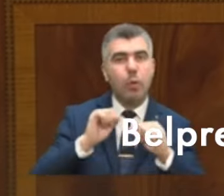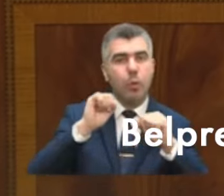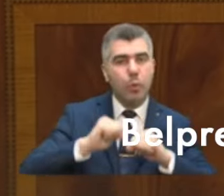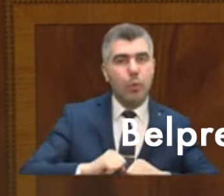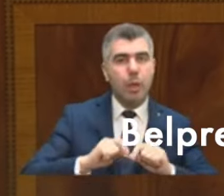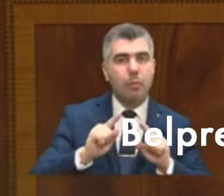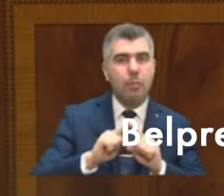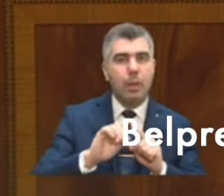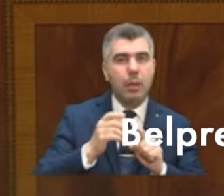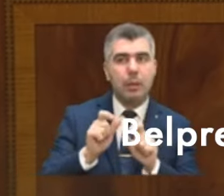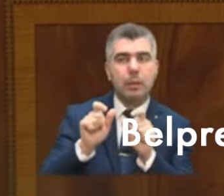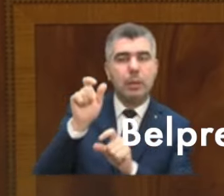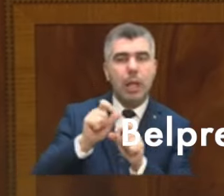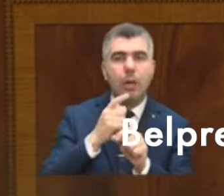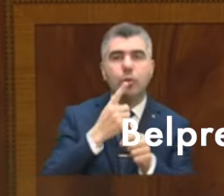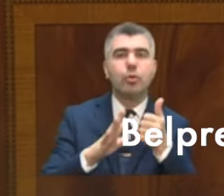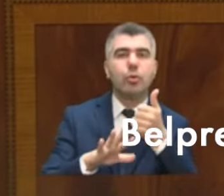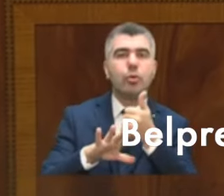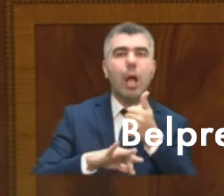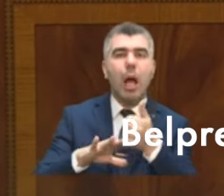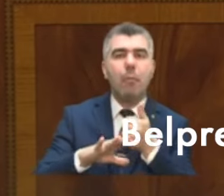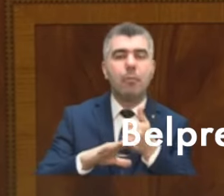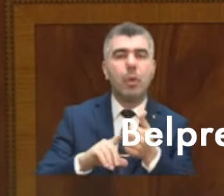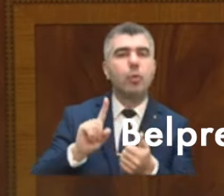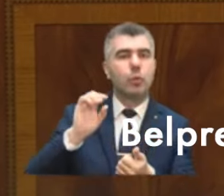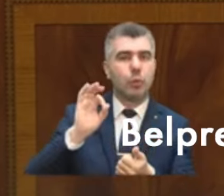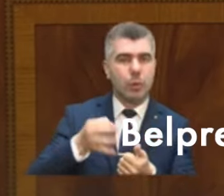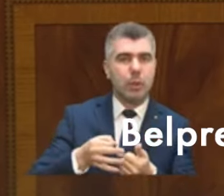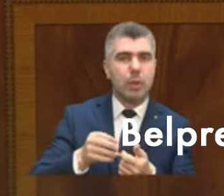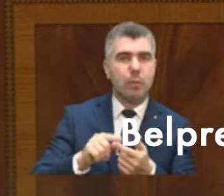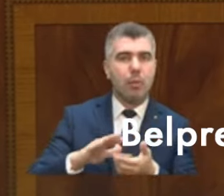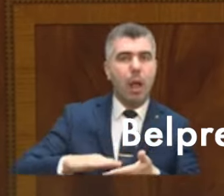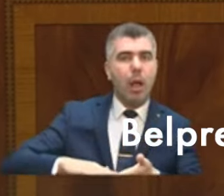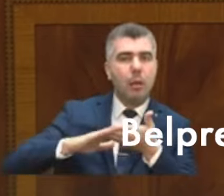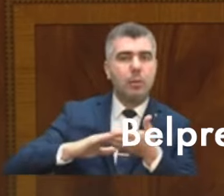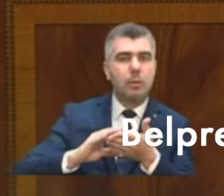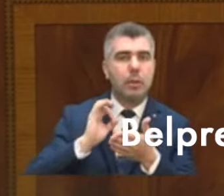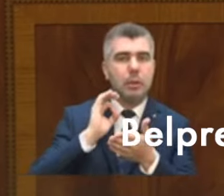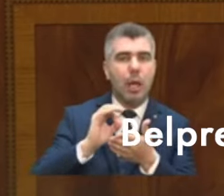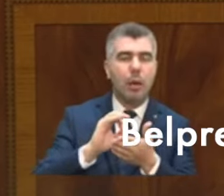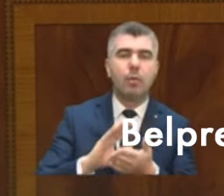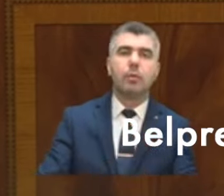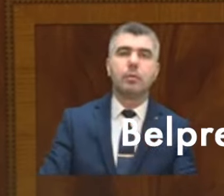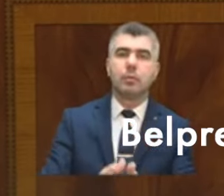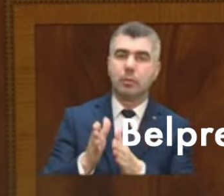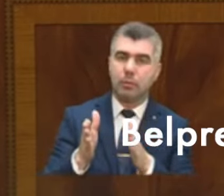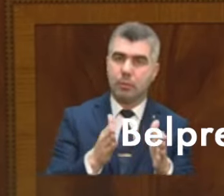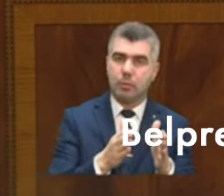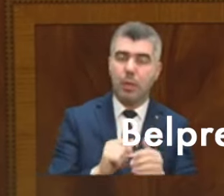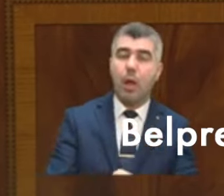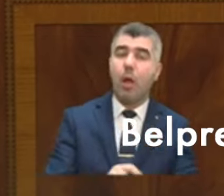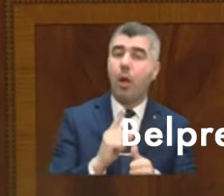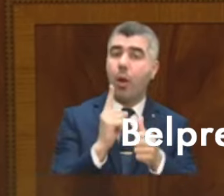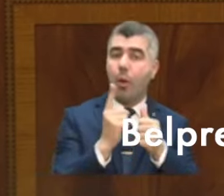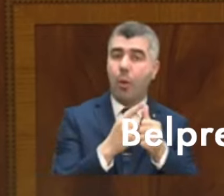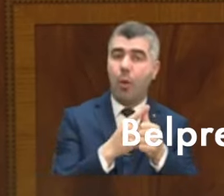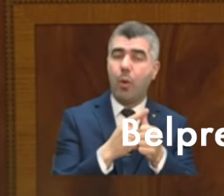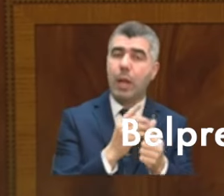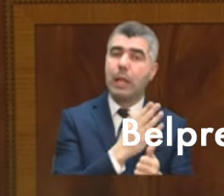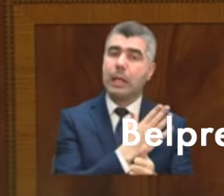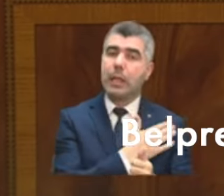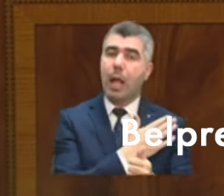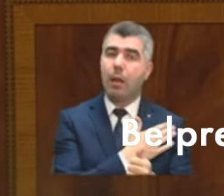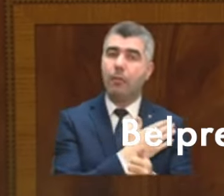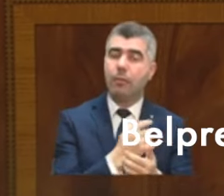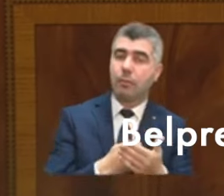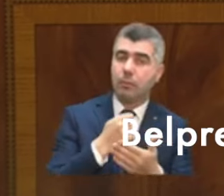لتطلعات المواطن المغربي الذي يستحق فعلا ما هو افضل واصلح بالنسبه لمحور المديونيه لقد